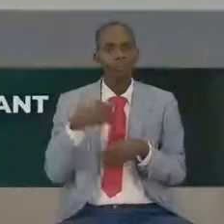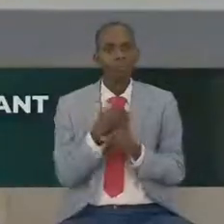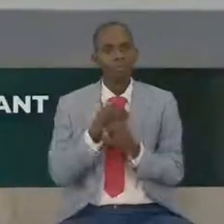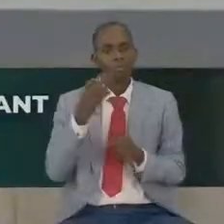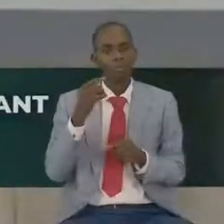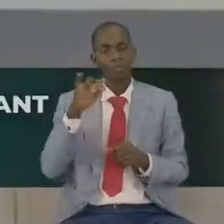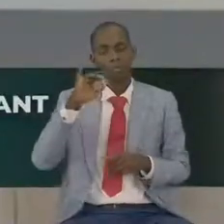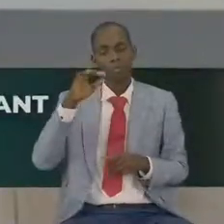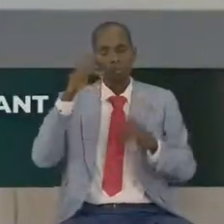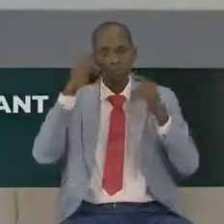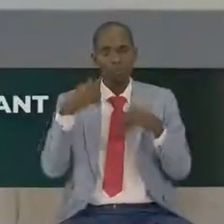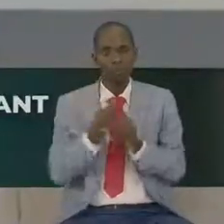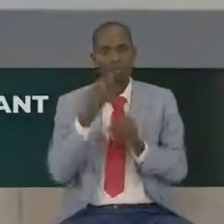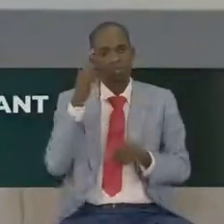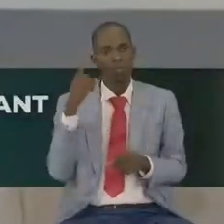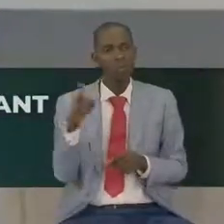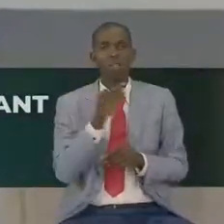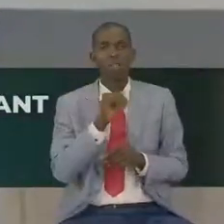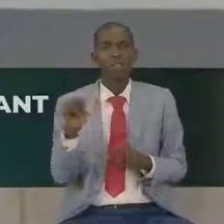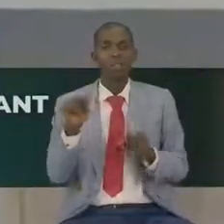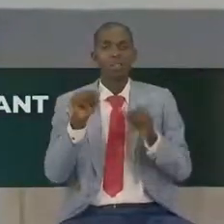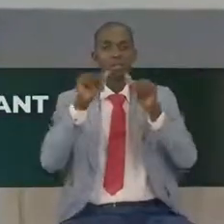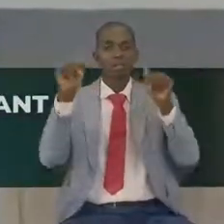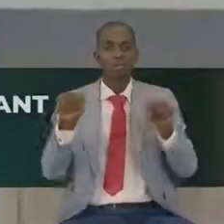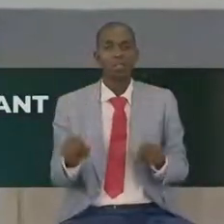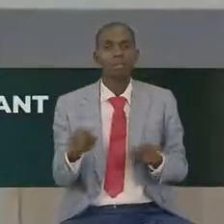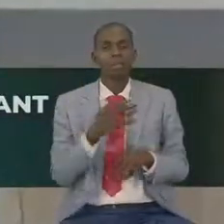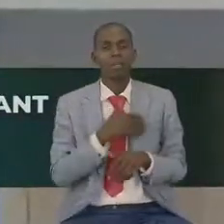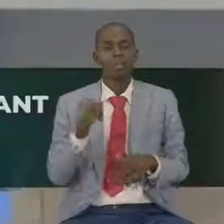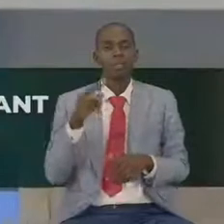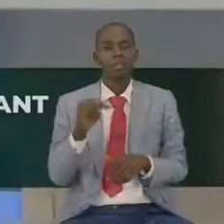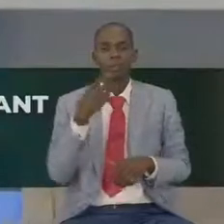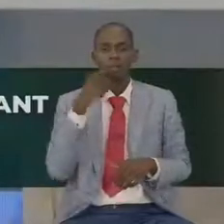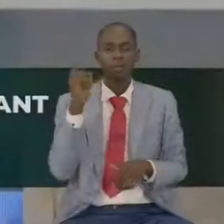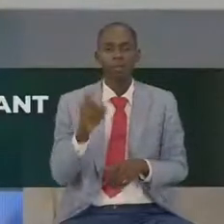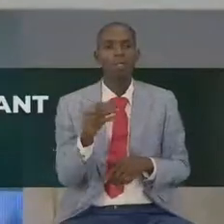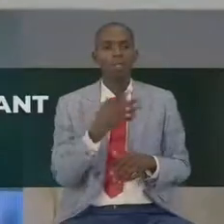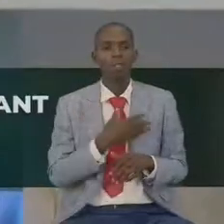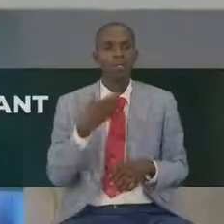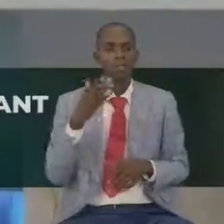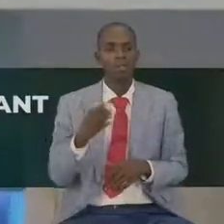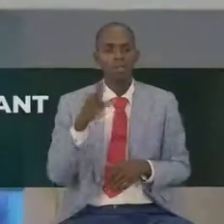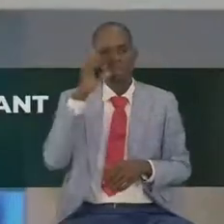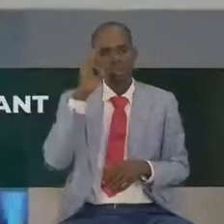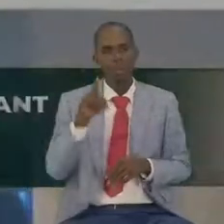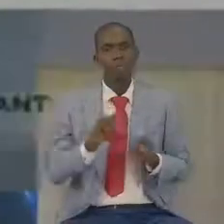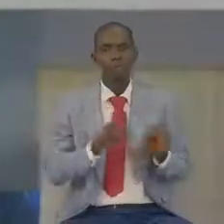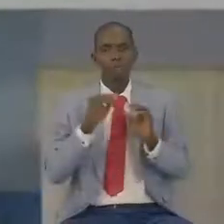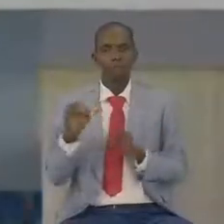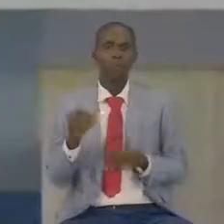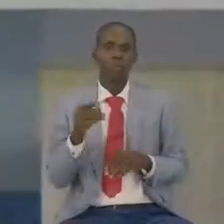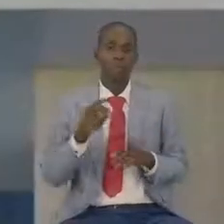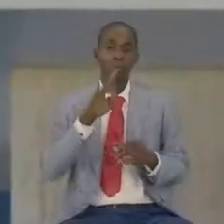des lois et des ordonnances. Et ce fut là qu'il le mit à l'épreuve. Verset